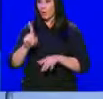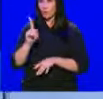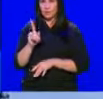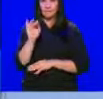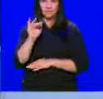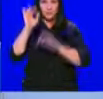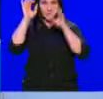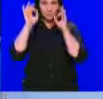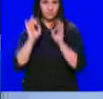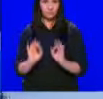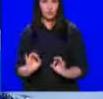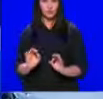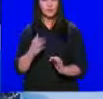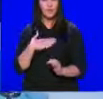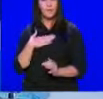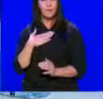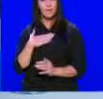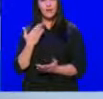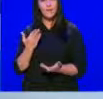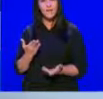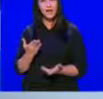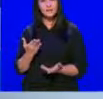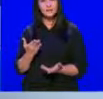бъдем съвсем точни, при нас